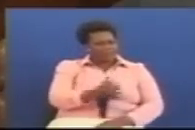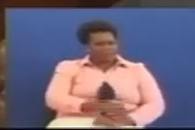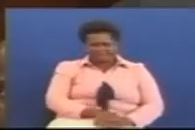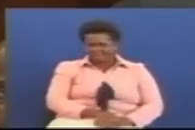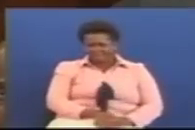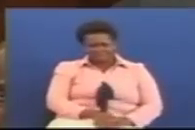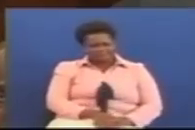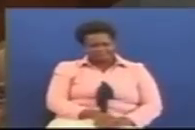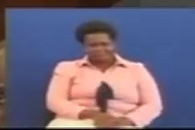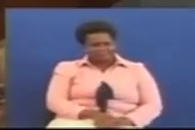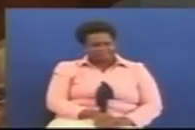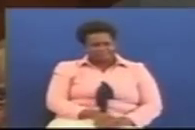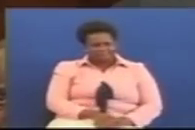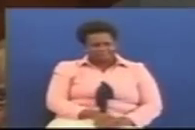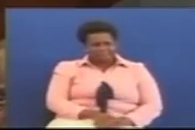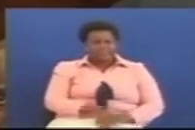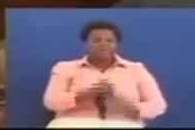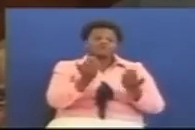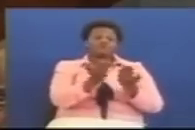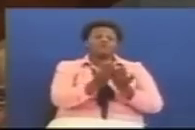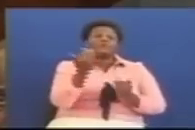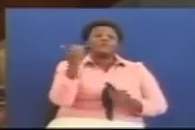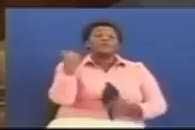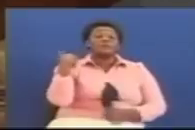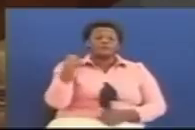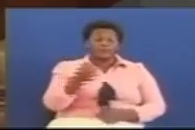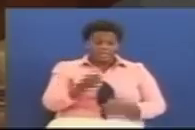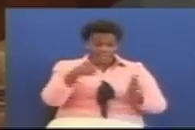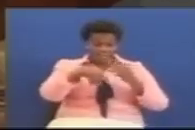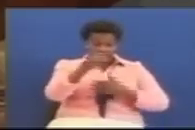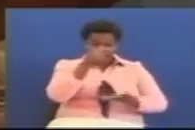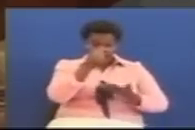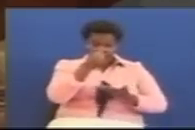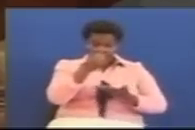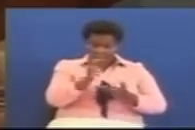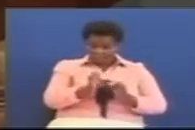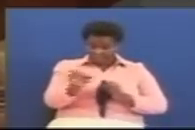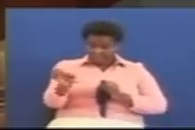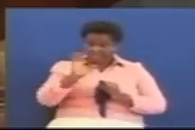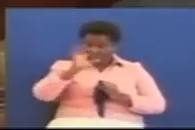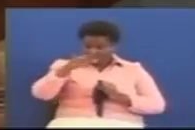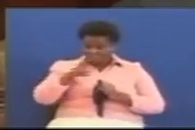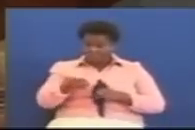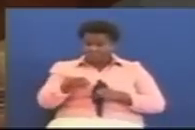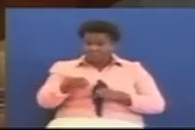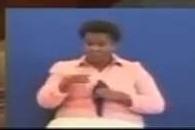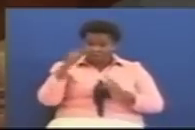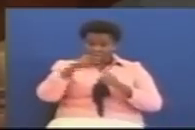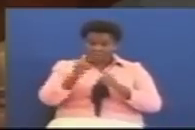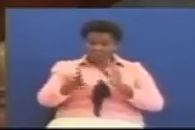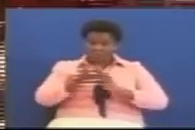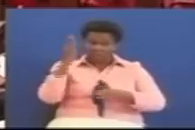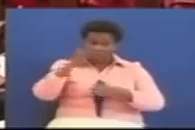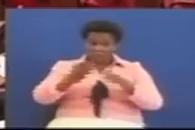naomba unihakikishie hizo fedha kwenye bajeti ya mwaka huu zimetengwa kwa ajili ya kuanza ujenzi wa mahakama ya wilaya ya Chemba.